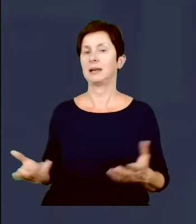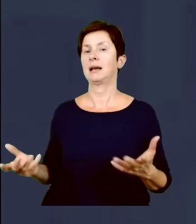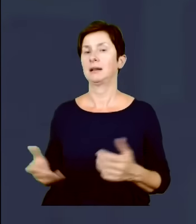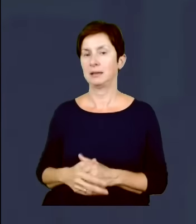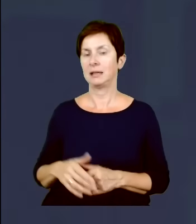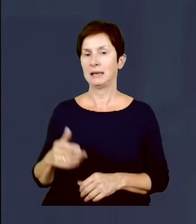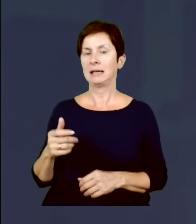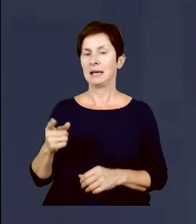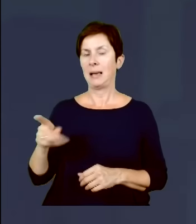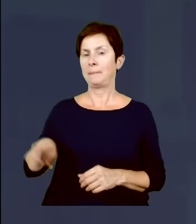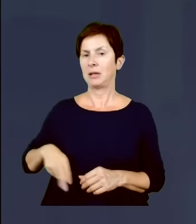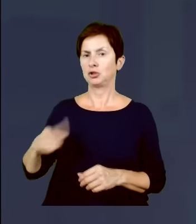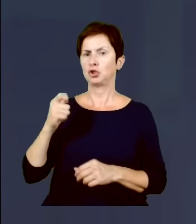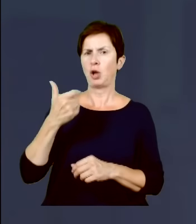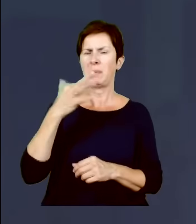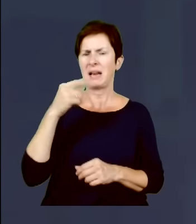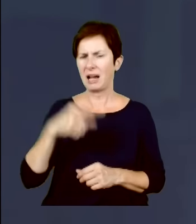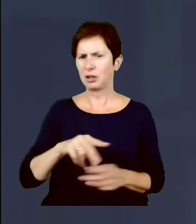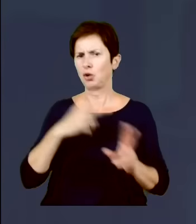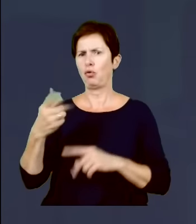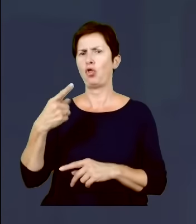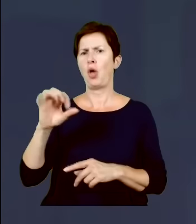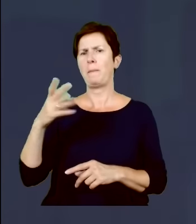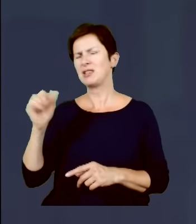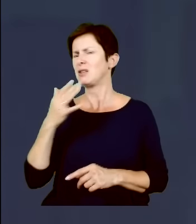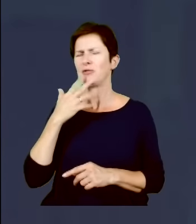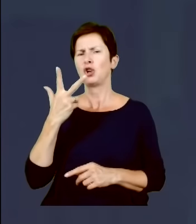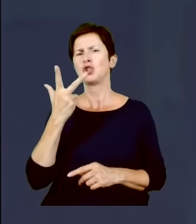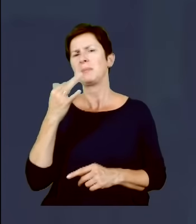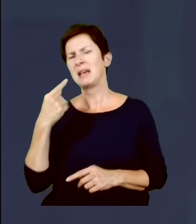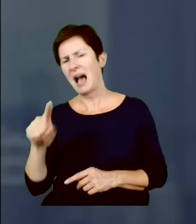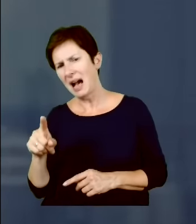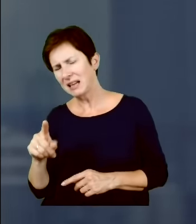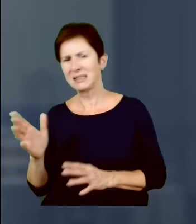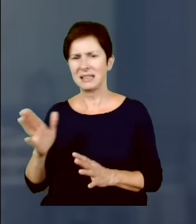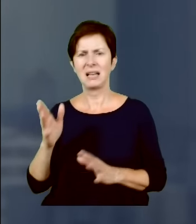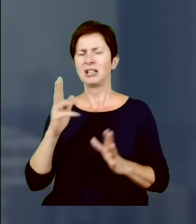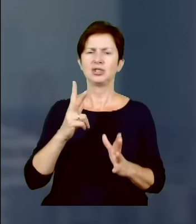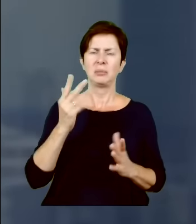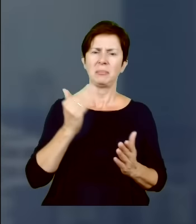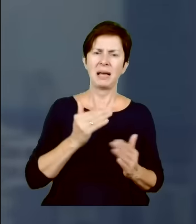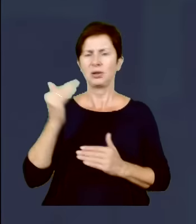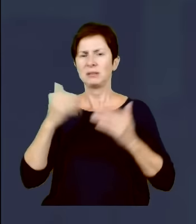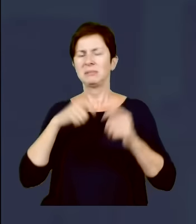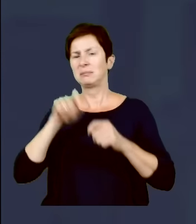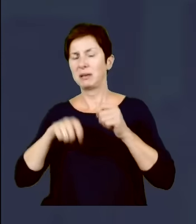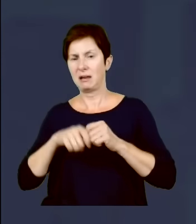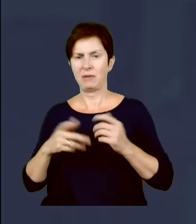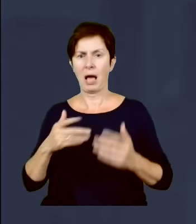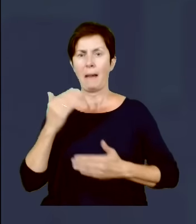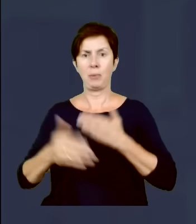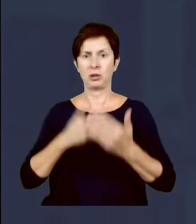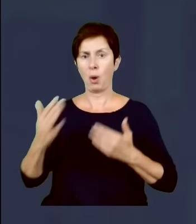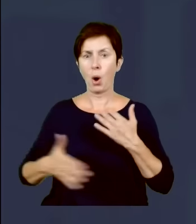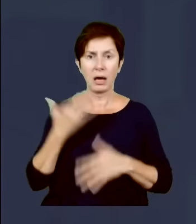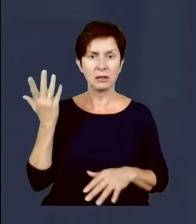minister Domański mówi No właściwie to 3 miliardy i dopiero jesz pię jeszcze na trzy spry i później okazuje się że